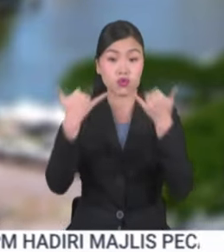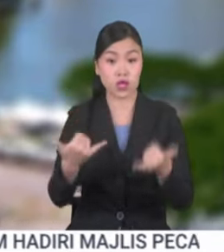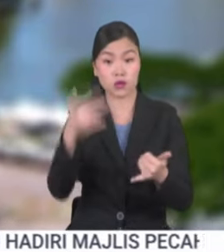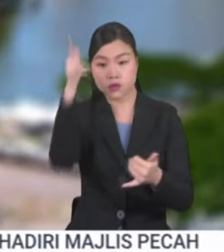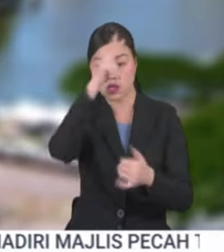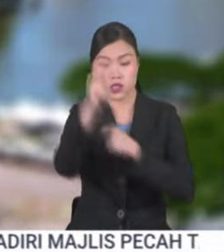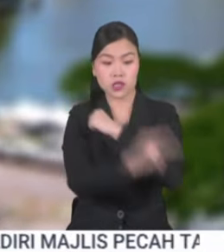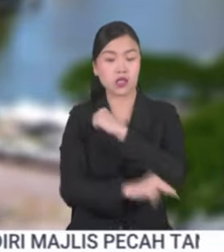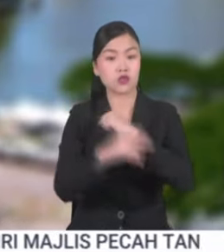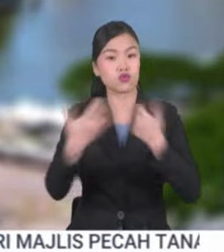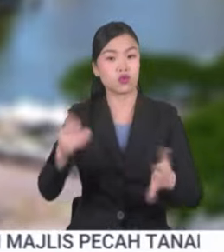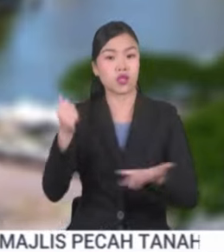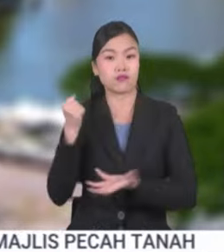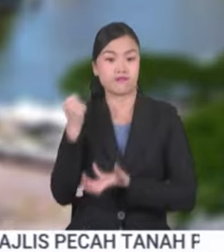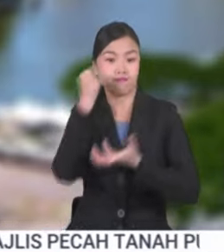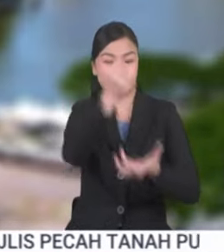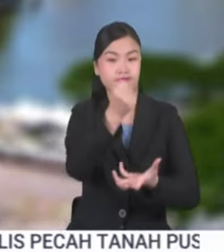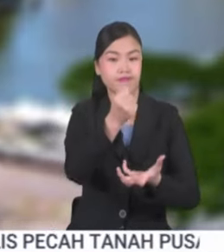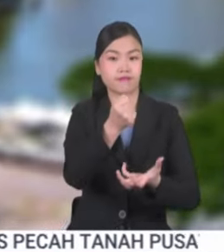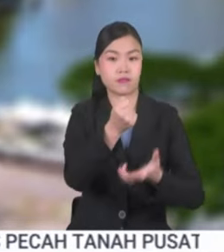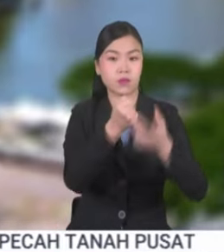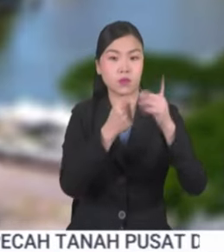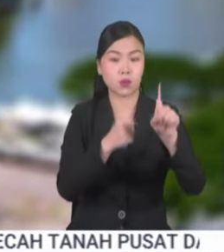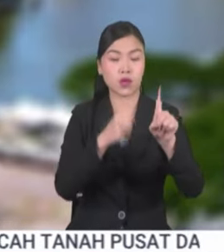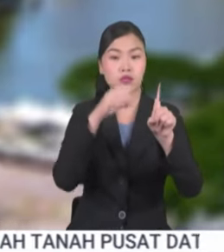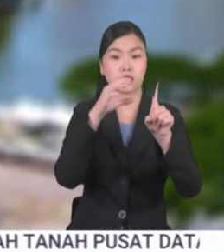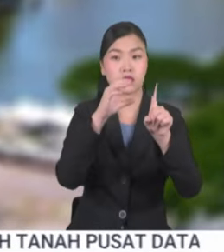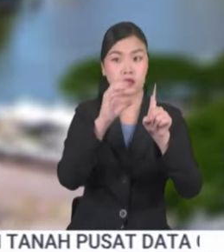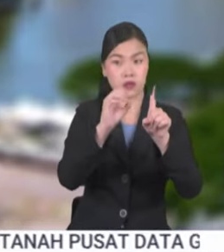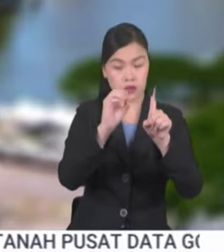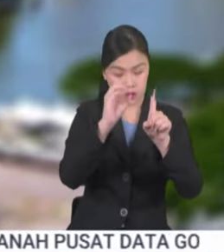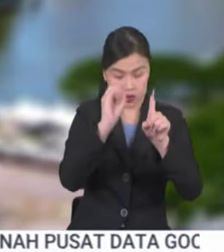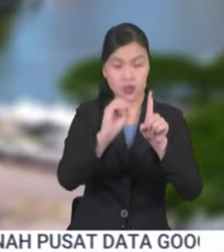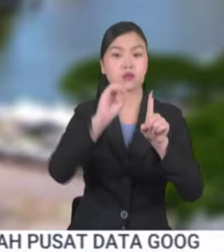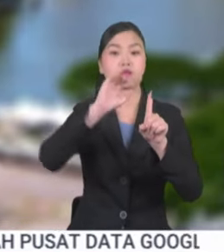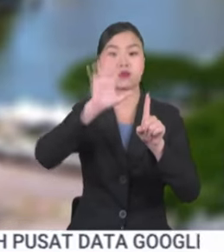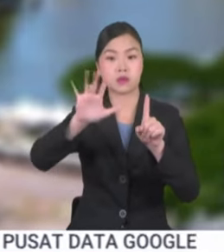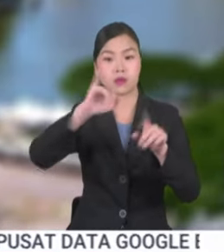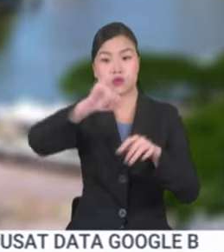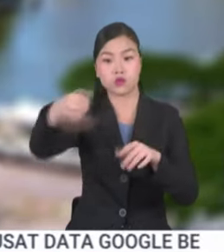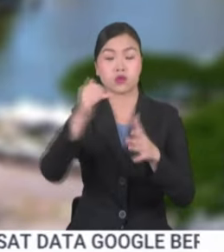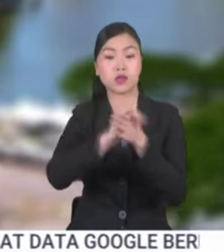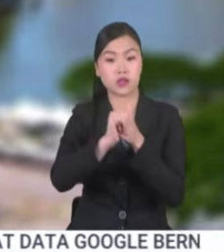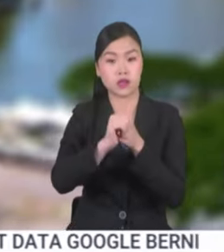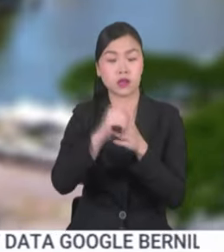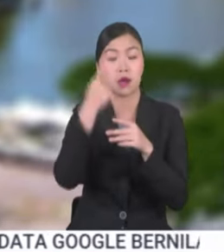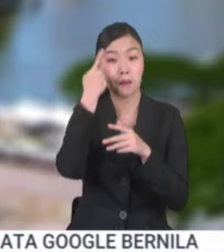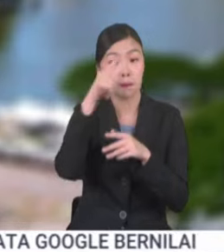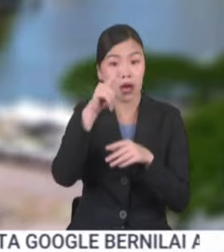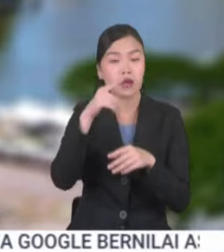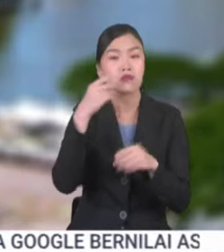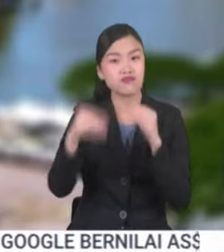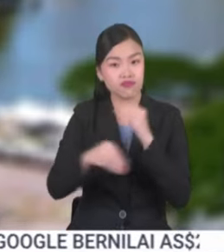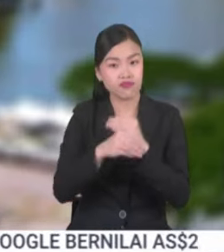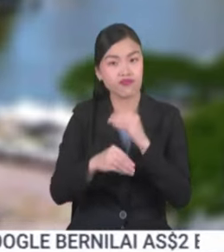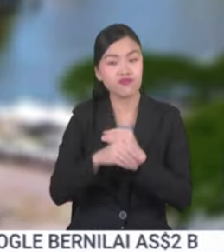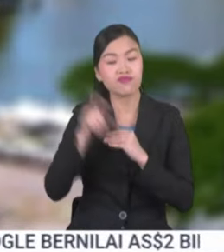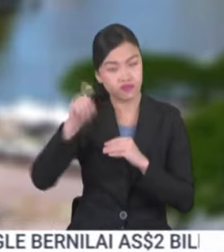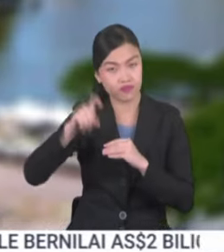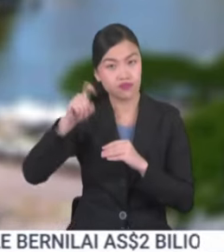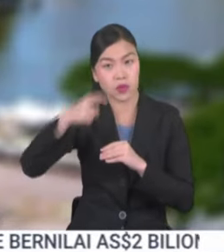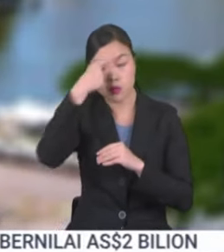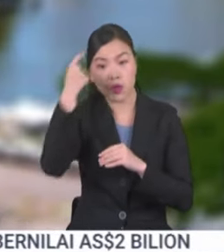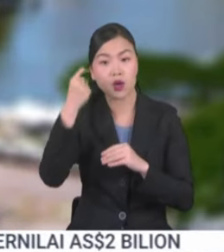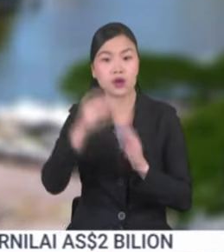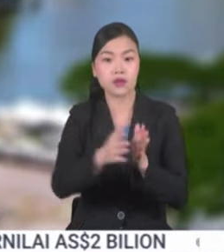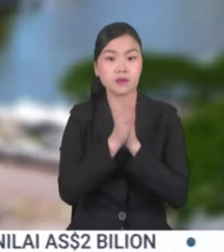kerajaan negeri telah memperuntukkan sebanyak RM110 juta untuk Alaf Fasa 5, namun dana tambahan diperlukan kerana jumlah